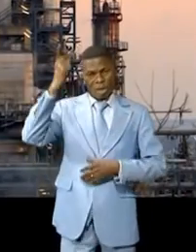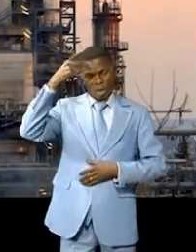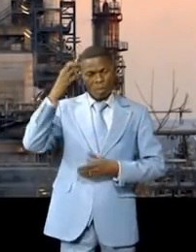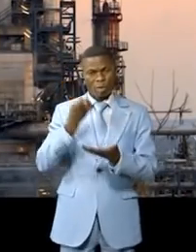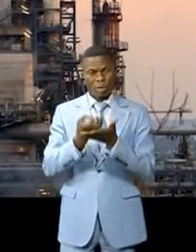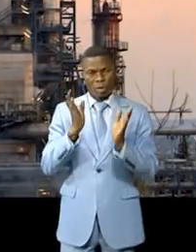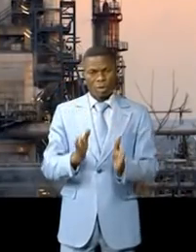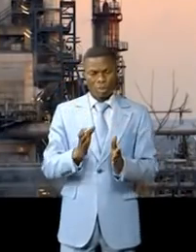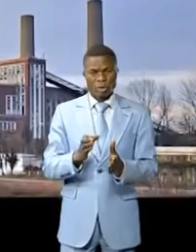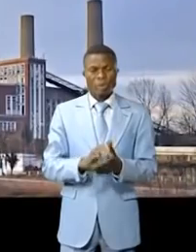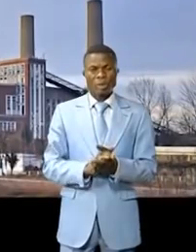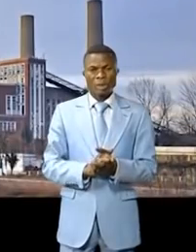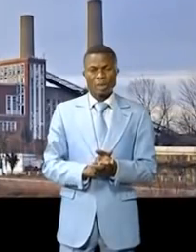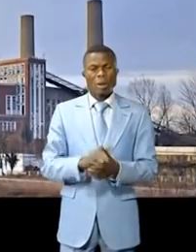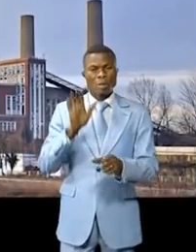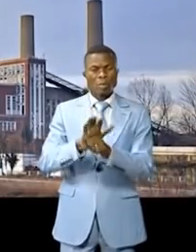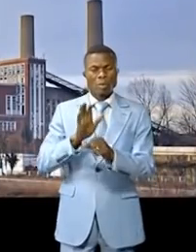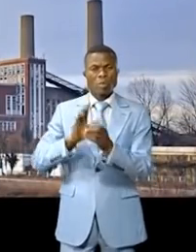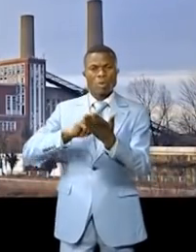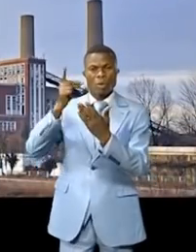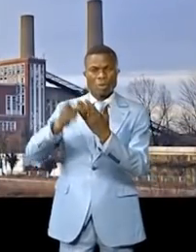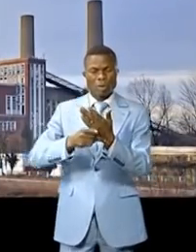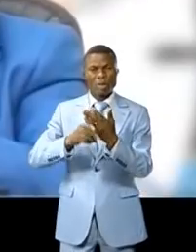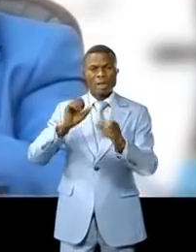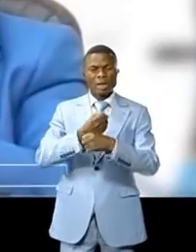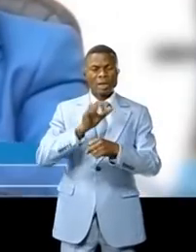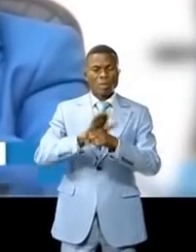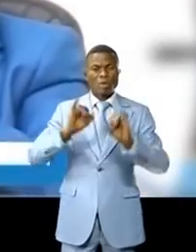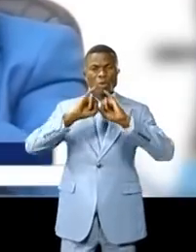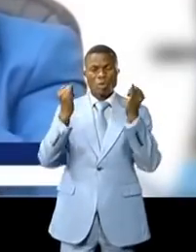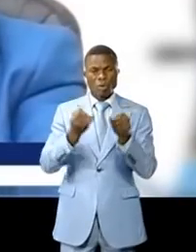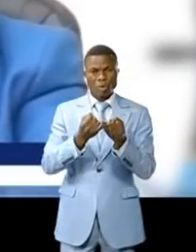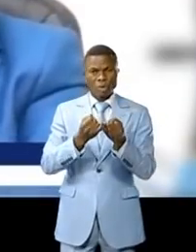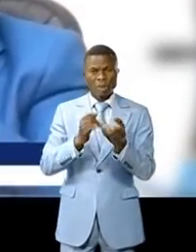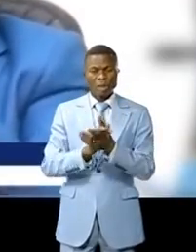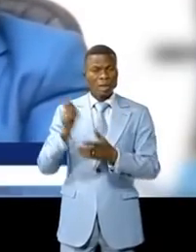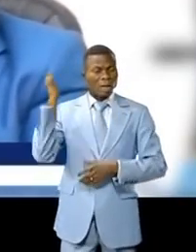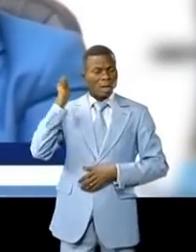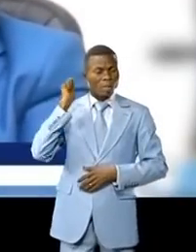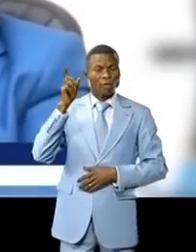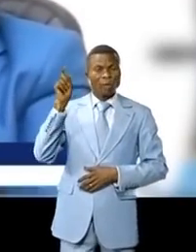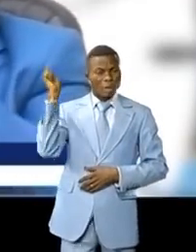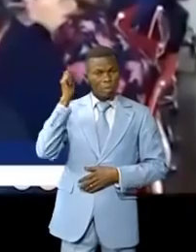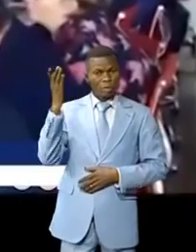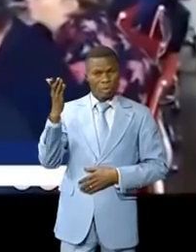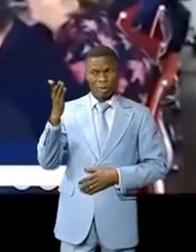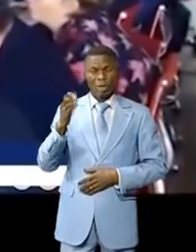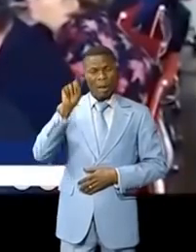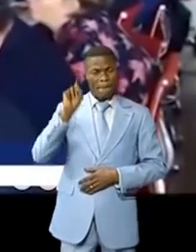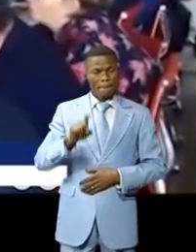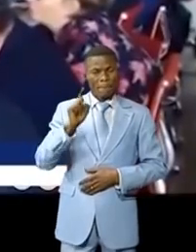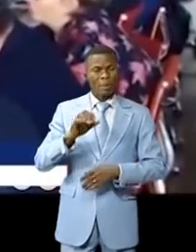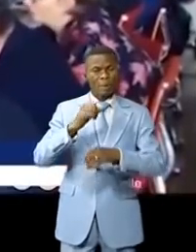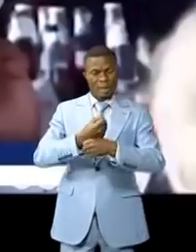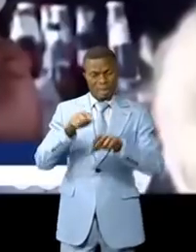économique de la jeune venture dans les différents programmes d'industrialisation de notre pays, le professeur John Ekina Bongongo caresse les vœux de voir créer